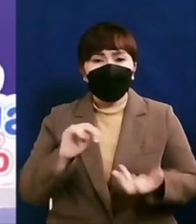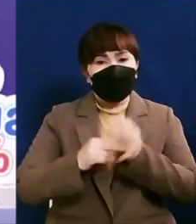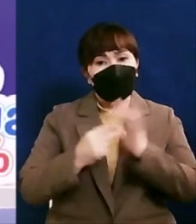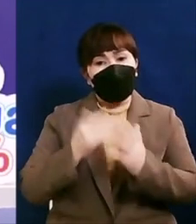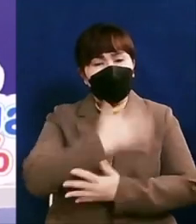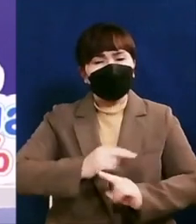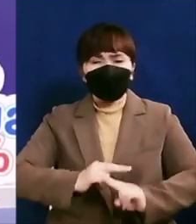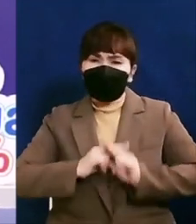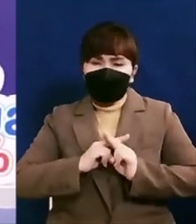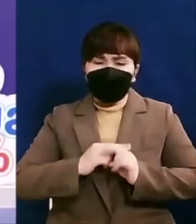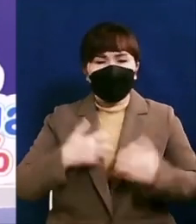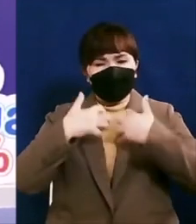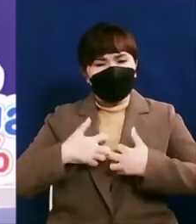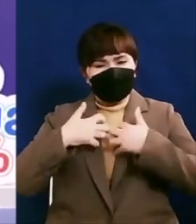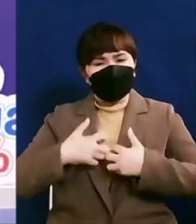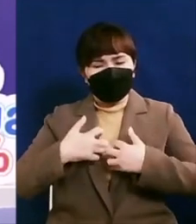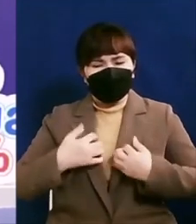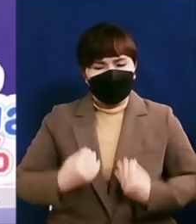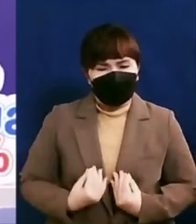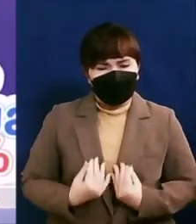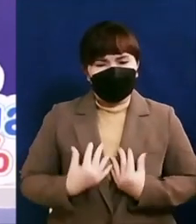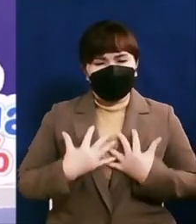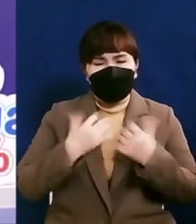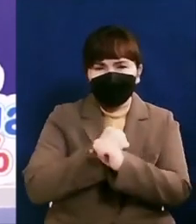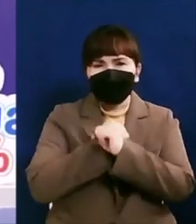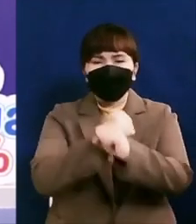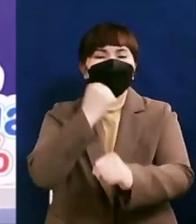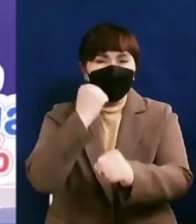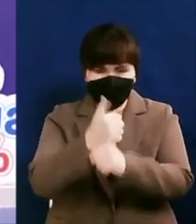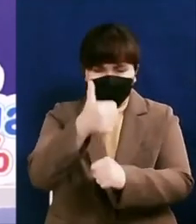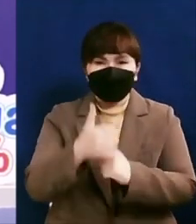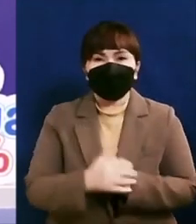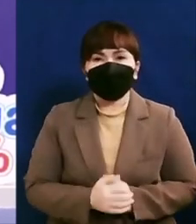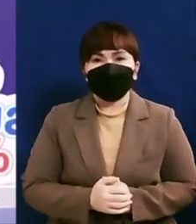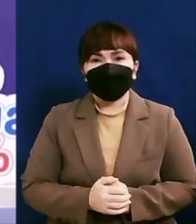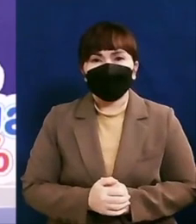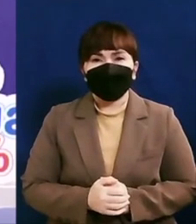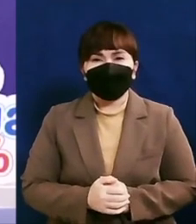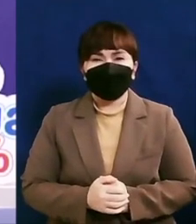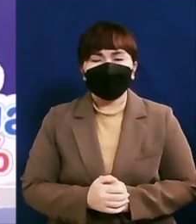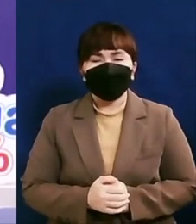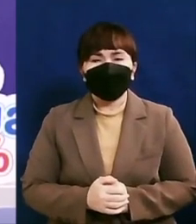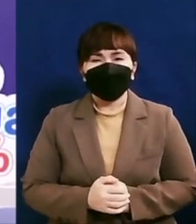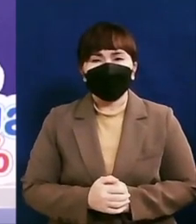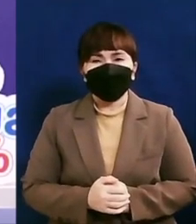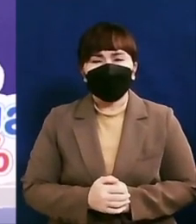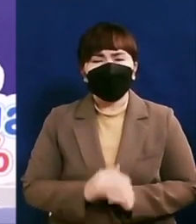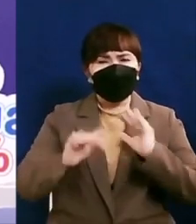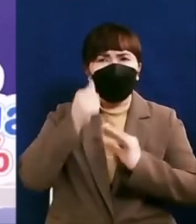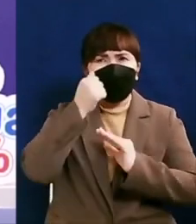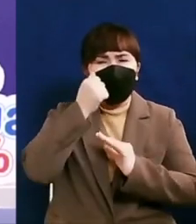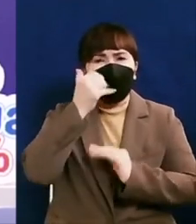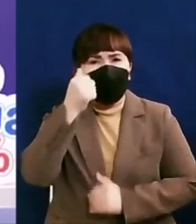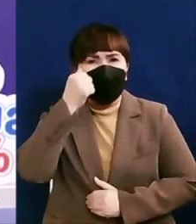ายเนี่ยสามารถที่จะต่อสู้กับเชื้อได้นะครับภายใน5วัน7วัน